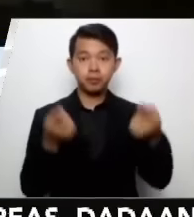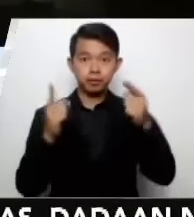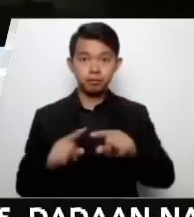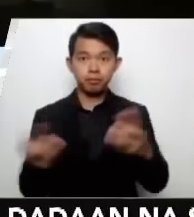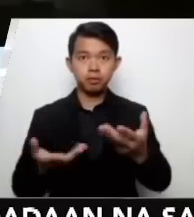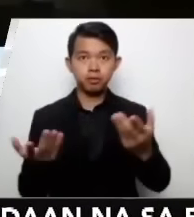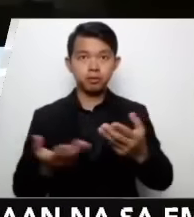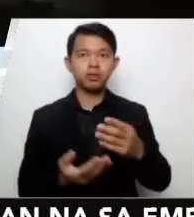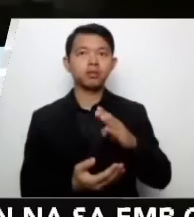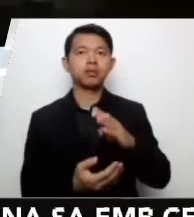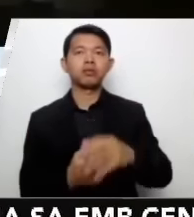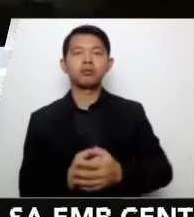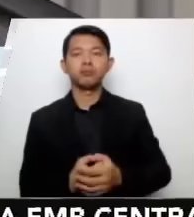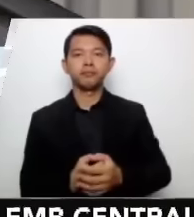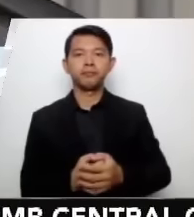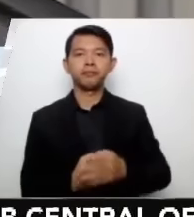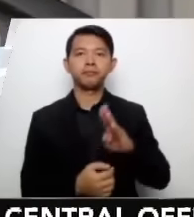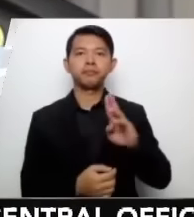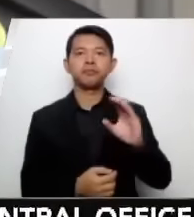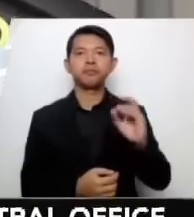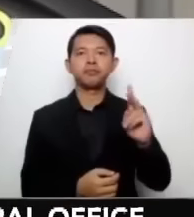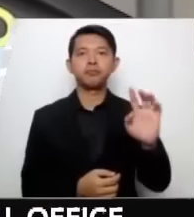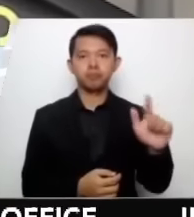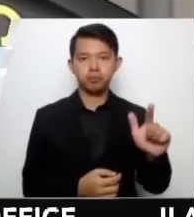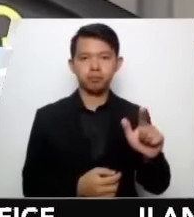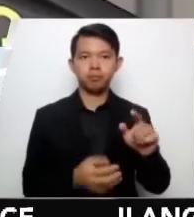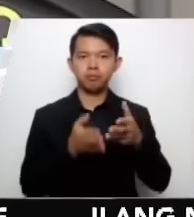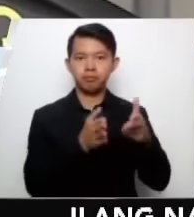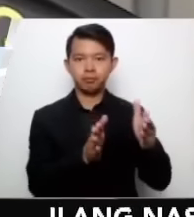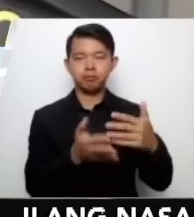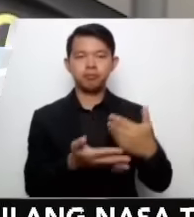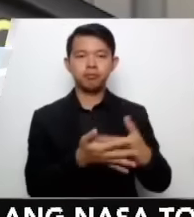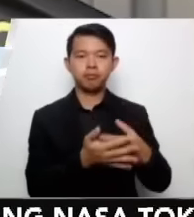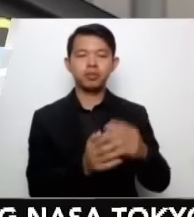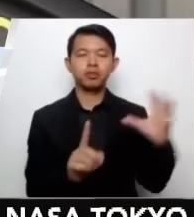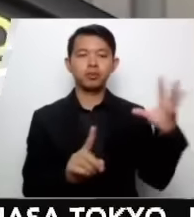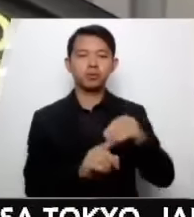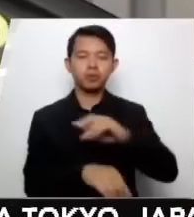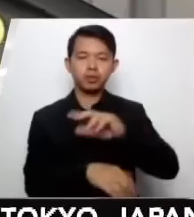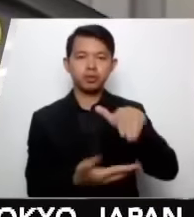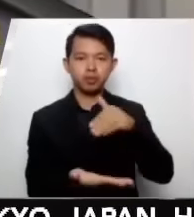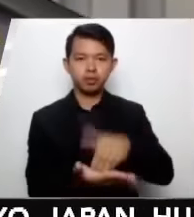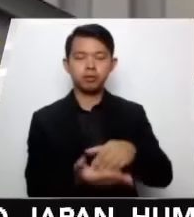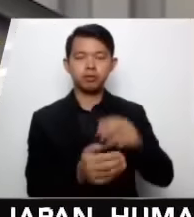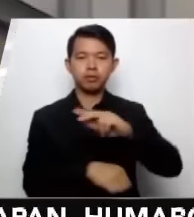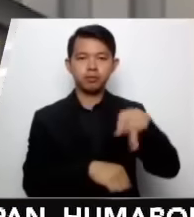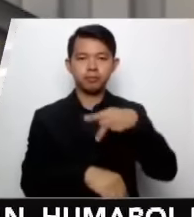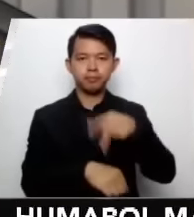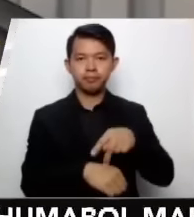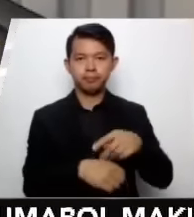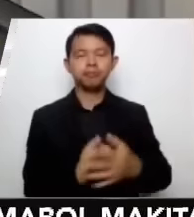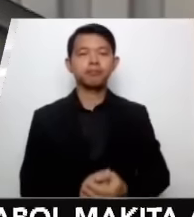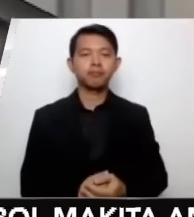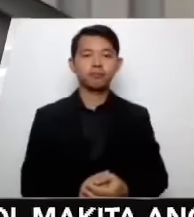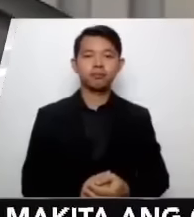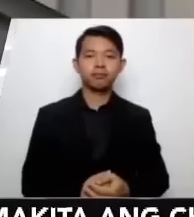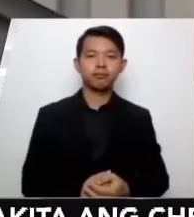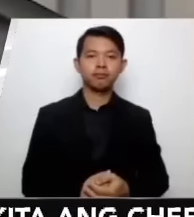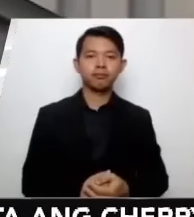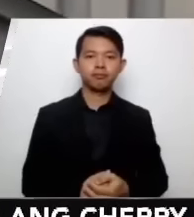cultural center of the Philippines ipinara niya po yung ah biktima natin na nagda-drive